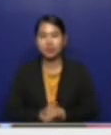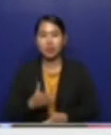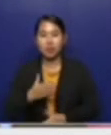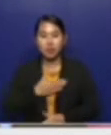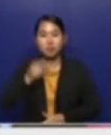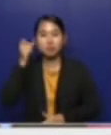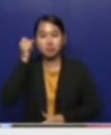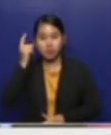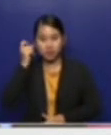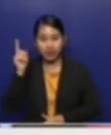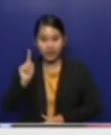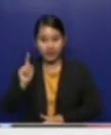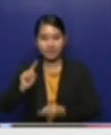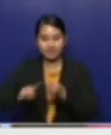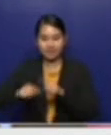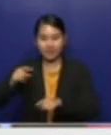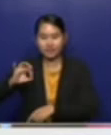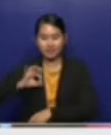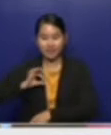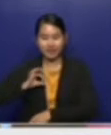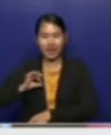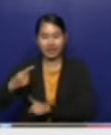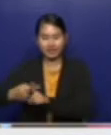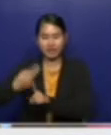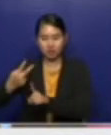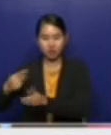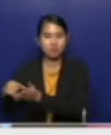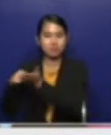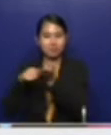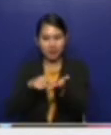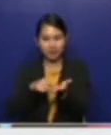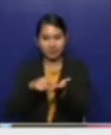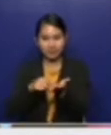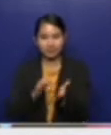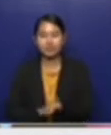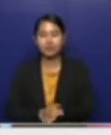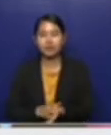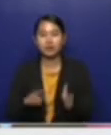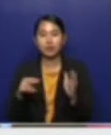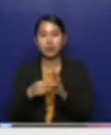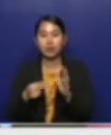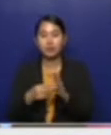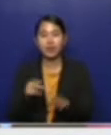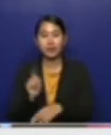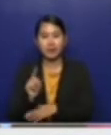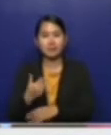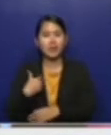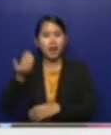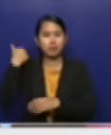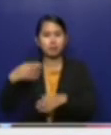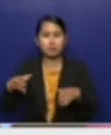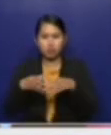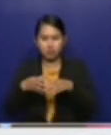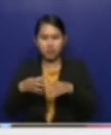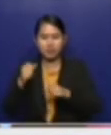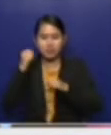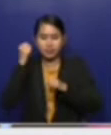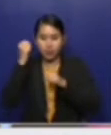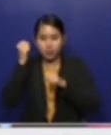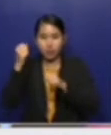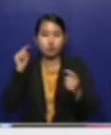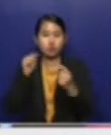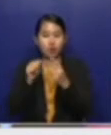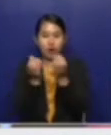ได้เสนอญัตติมาเมื่อเดือนกุมภาพันธ์ตอนนั้นอาจจะมีประเด็นการชุมนุมเรียกร้องโดยเฉพาะเรื่องของรัฐธรรม